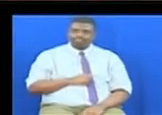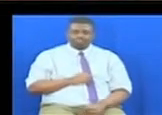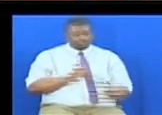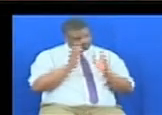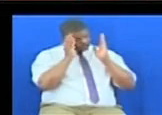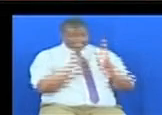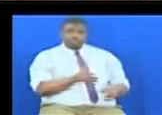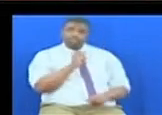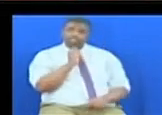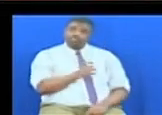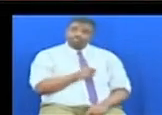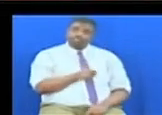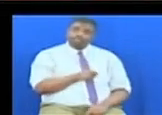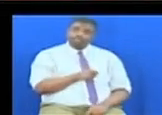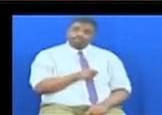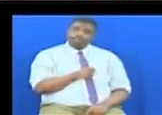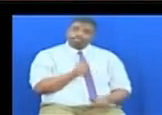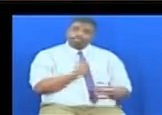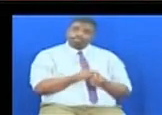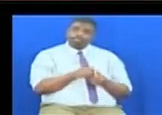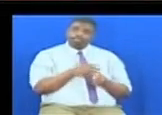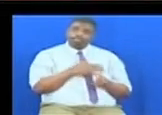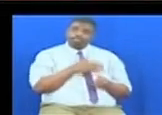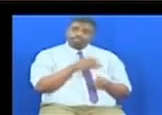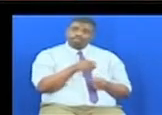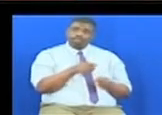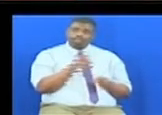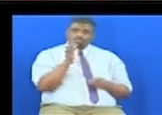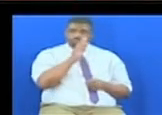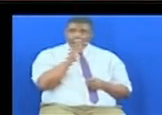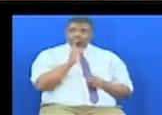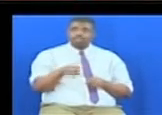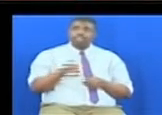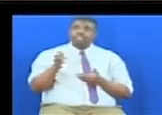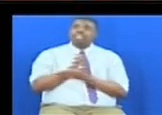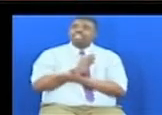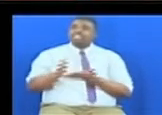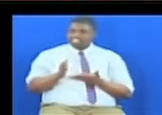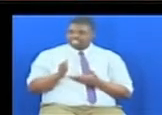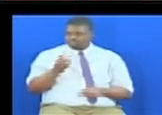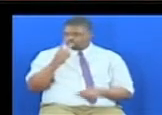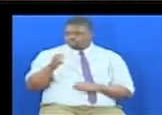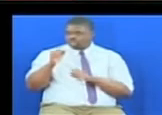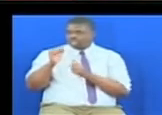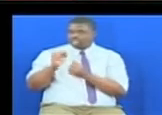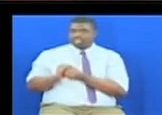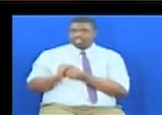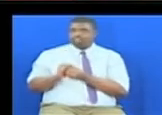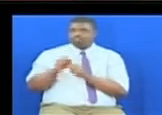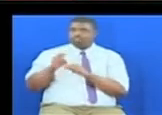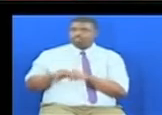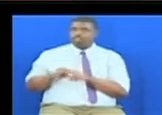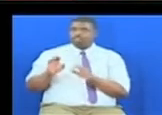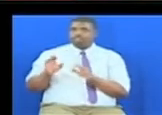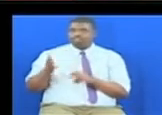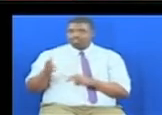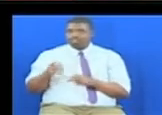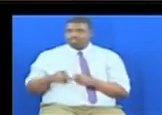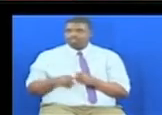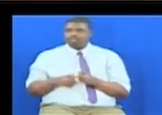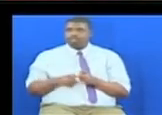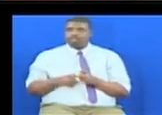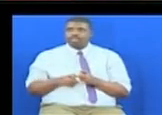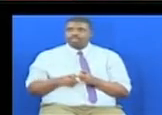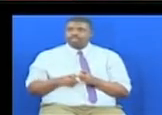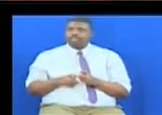Mheshimiwa Spika, mimi hapa Muungano kwa nimekuwa na kesi. Baada ya kuona jambo halijakaa sawa, tukaenda hospitalini pale, baada tutaumwa. Kwa hiyo